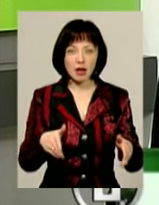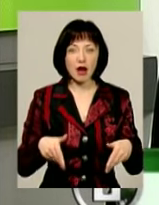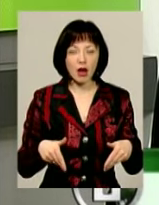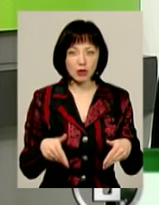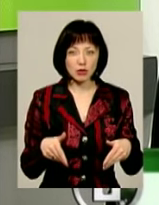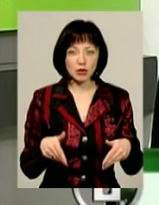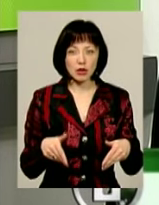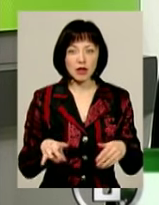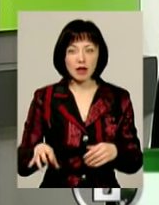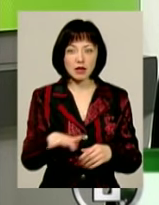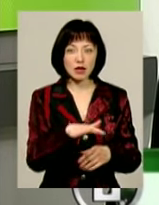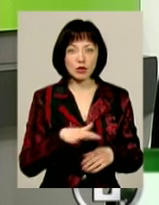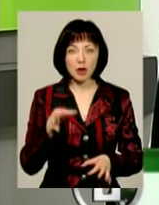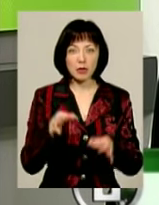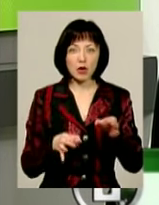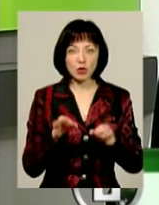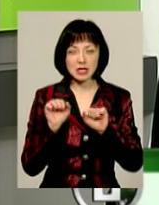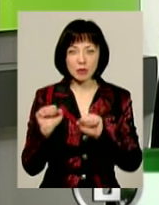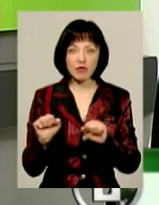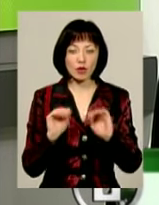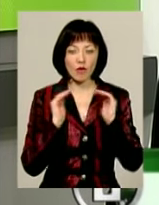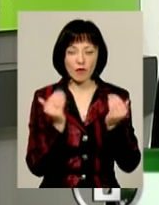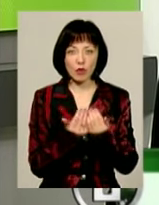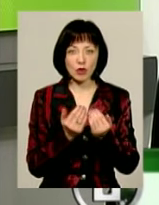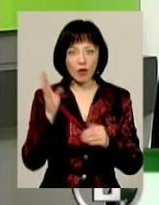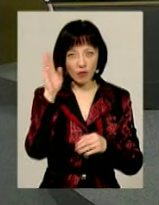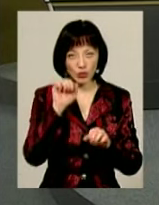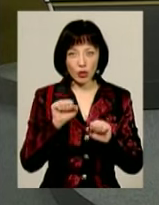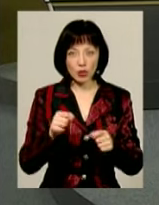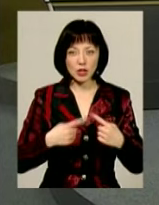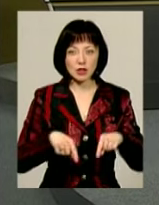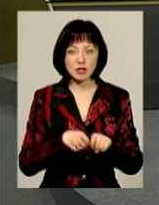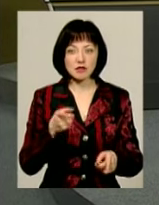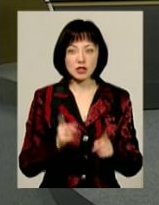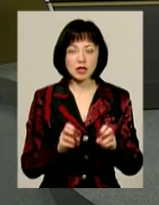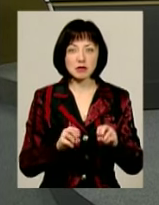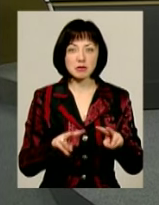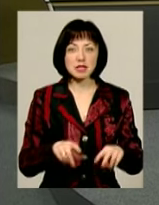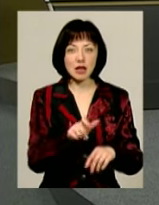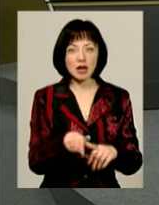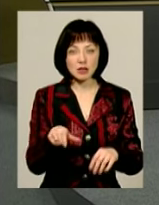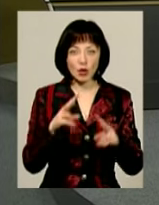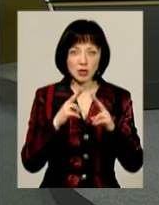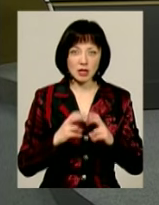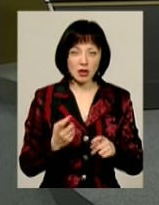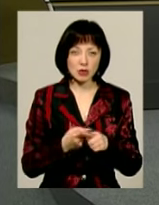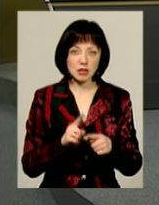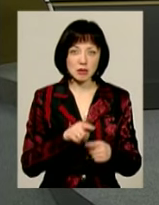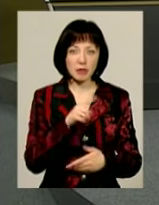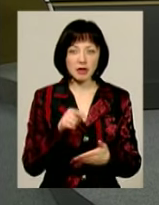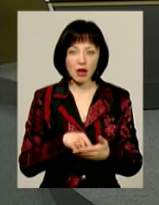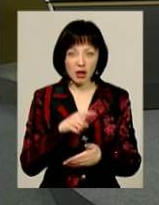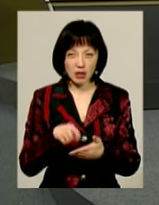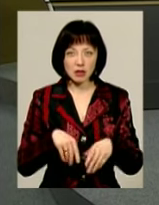ділянок на територіях природозаповідного фонду та водоохоронних зонах. Ну, звичайно, спеціалістами розглядаються ці питання